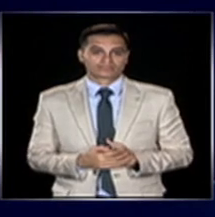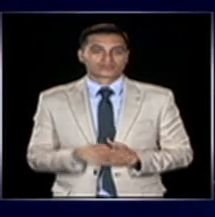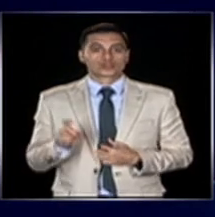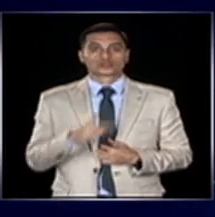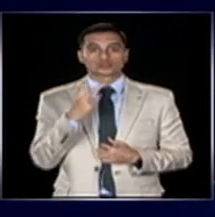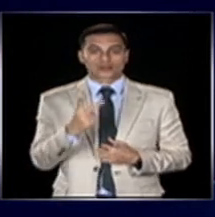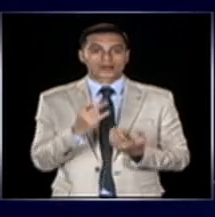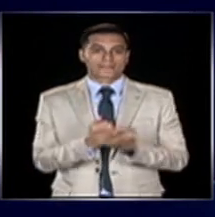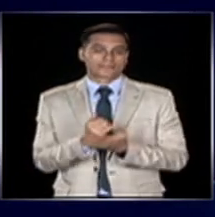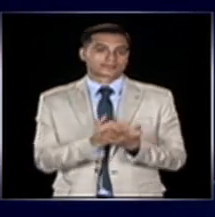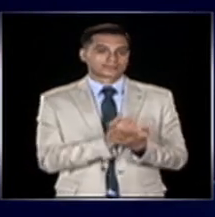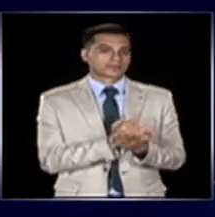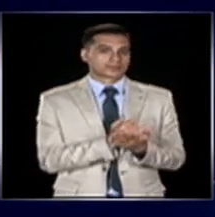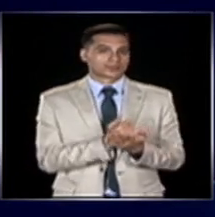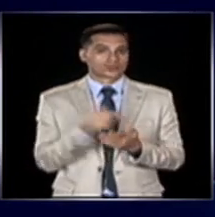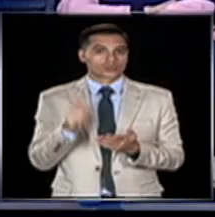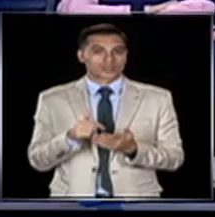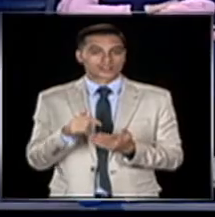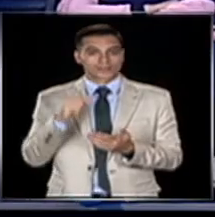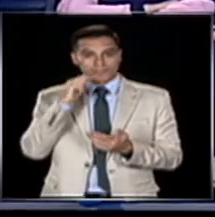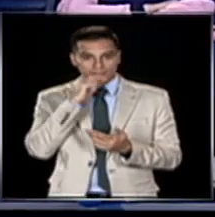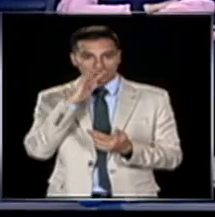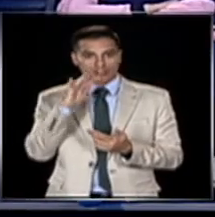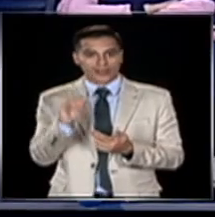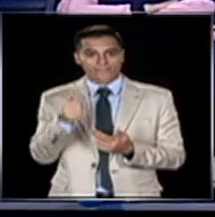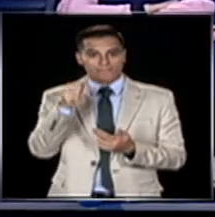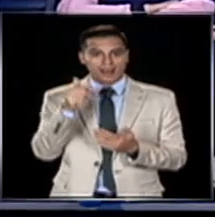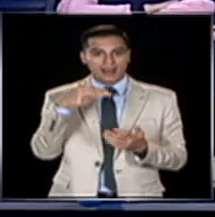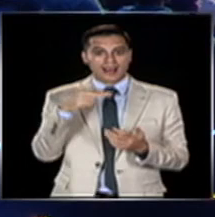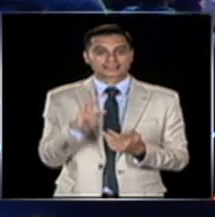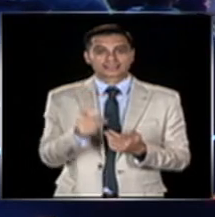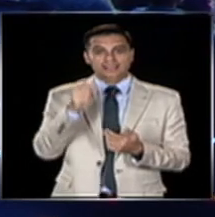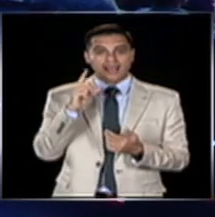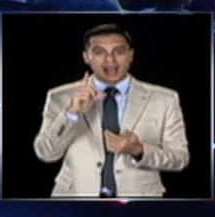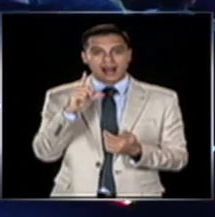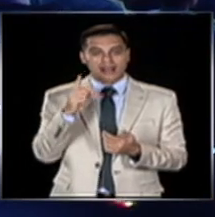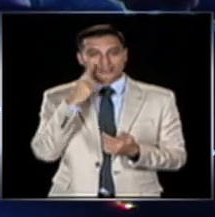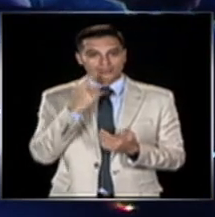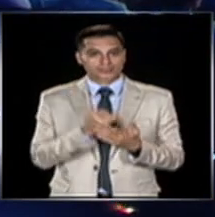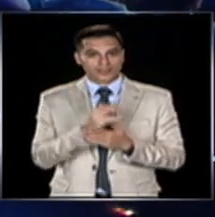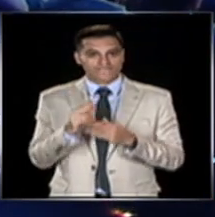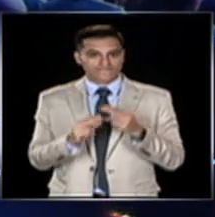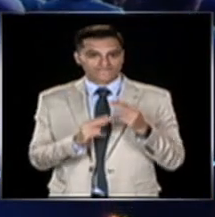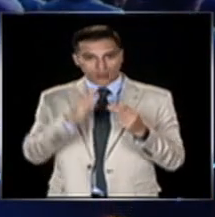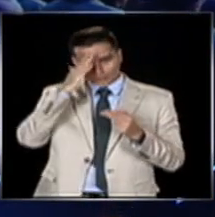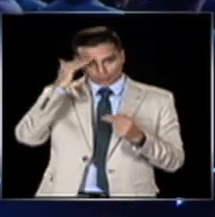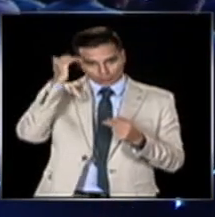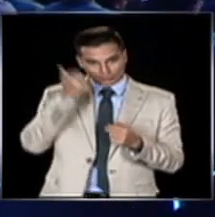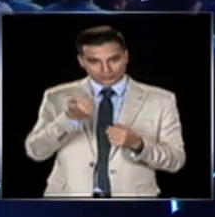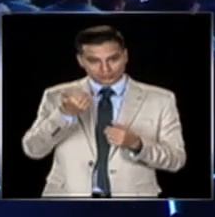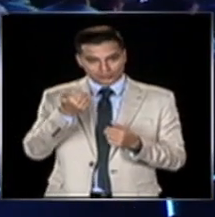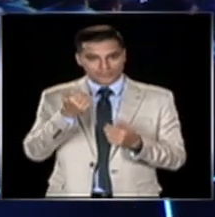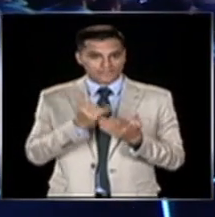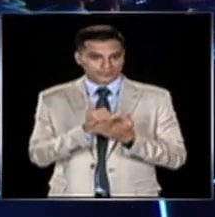سؤالين لكل مدرسة، وأول سؤال شيماء غزال من مدرسة ستيم أسيوط. اتفضلي يا شيماء وحنشوف